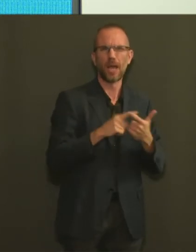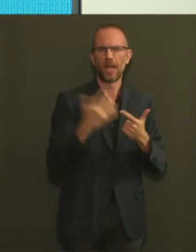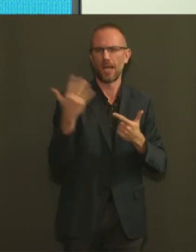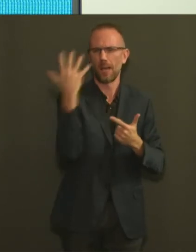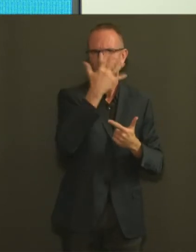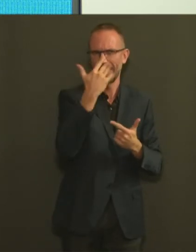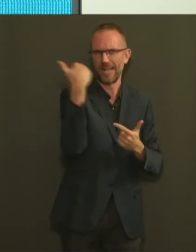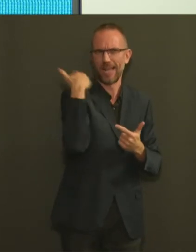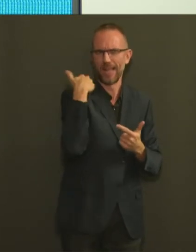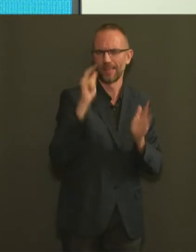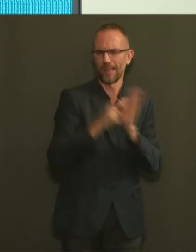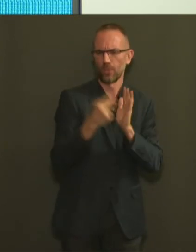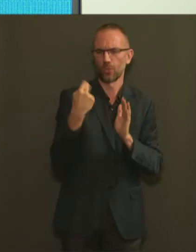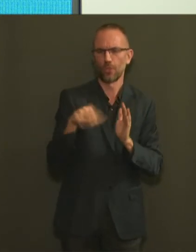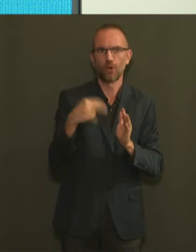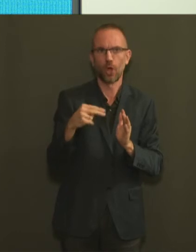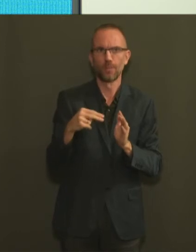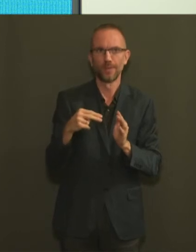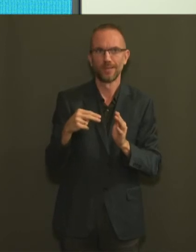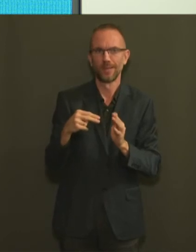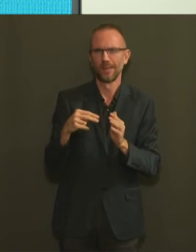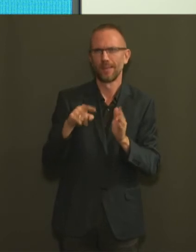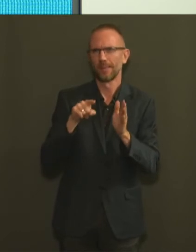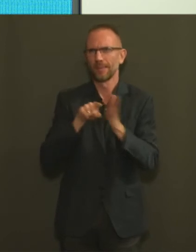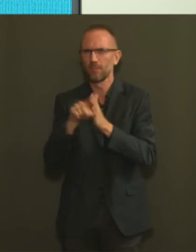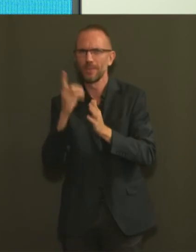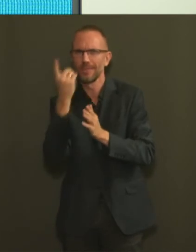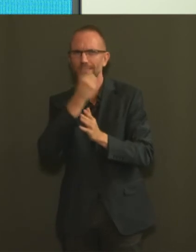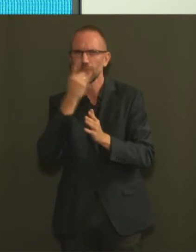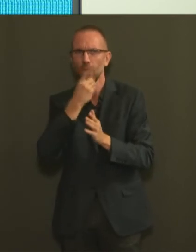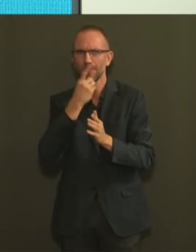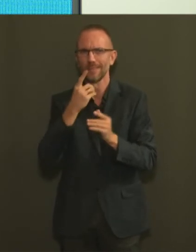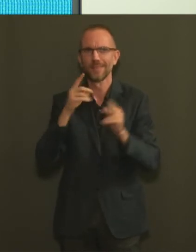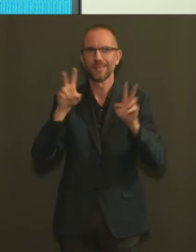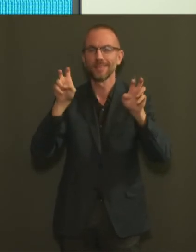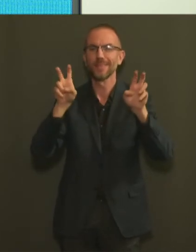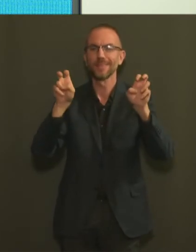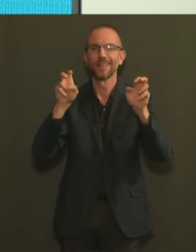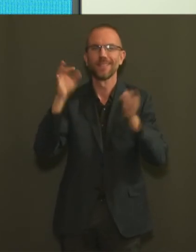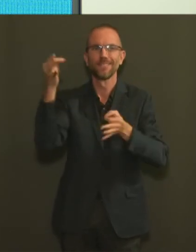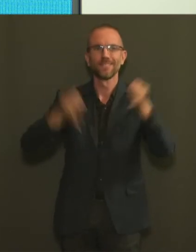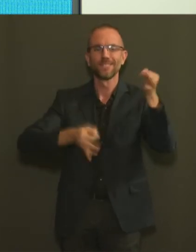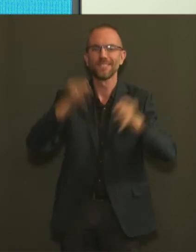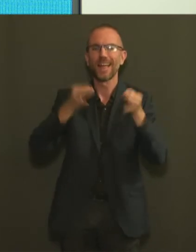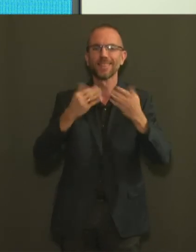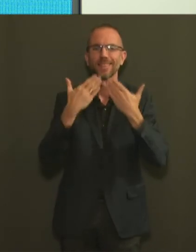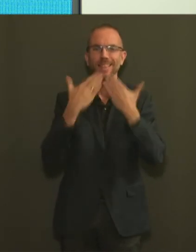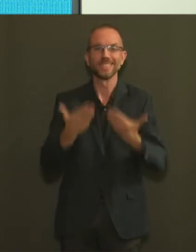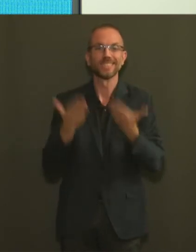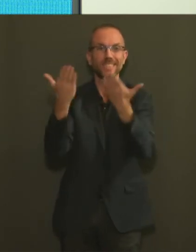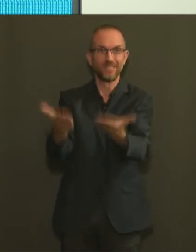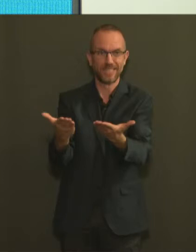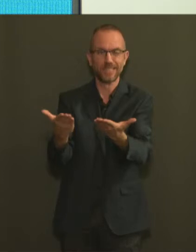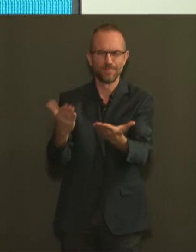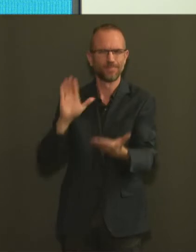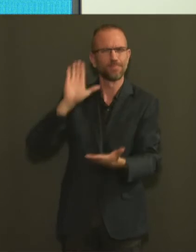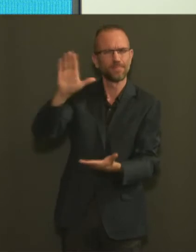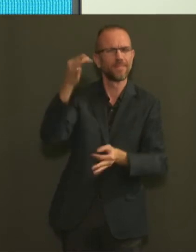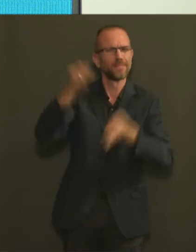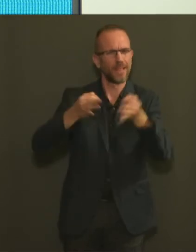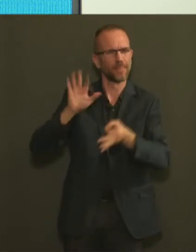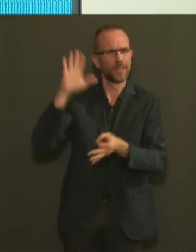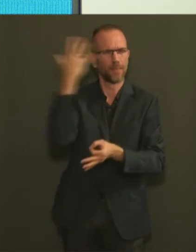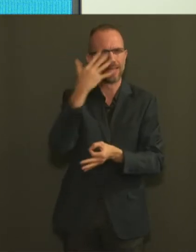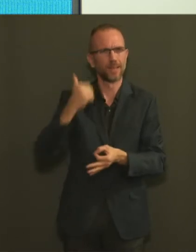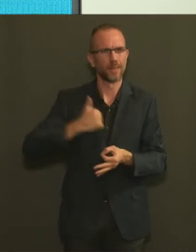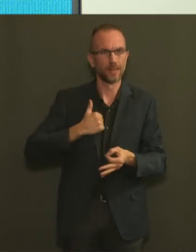de novembre et de début décembre avec leur times qui vivent des réciproques dans des contextes particuliers à l'amérique